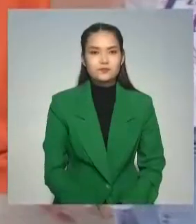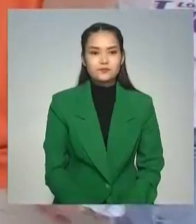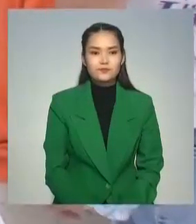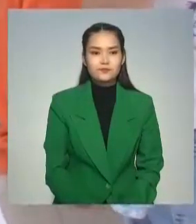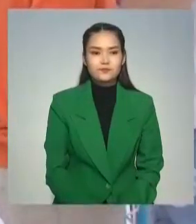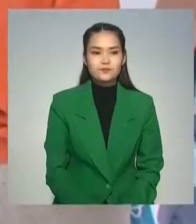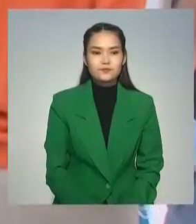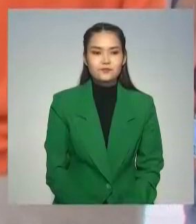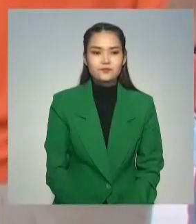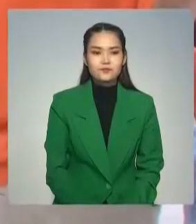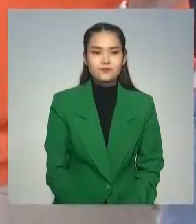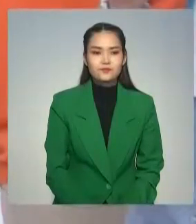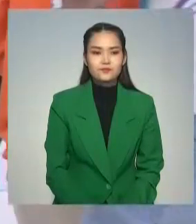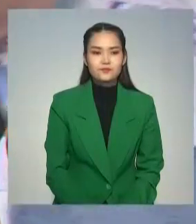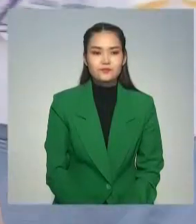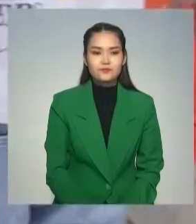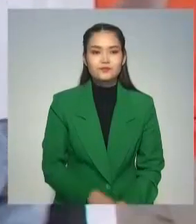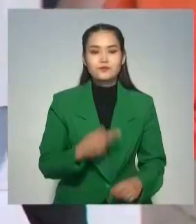спортпен айналысамын.